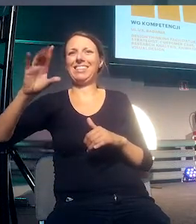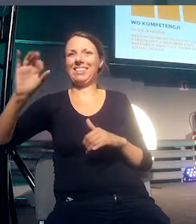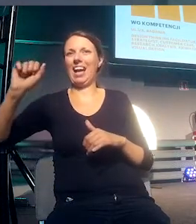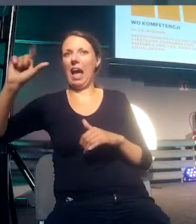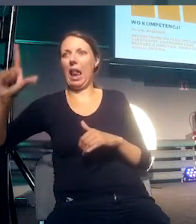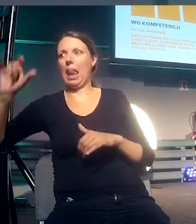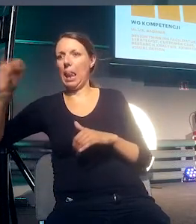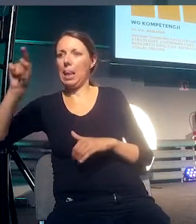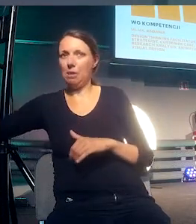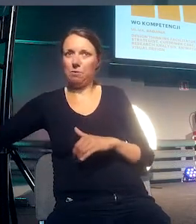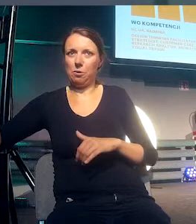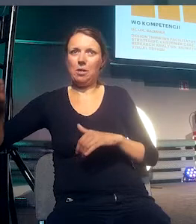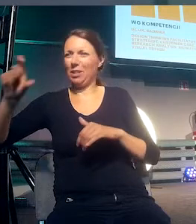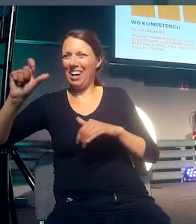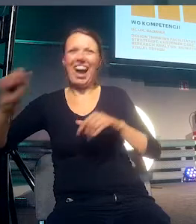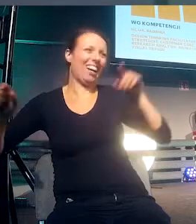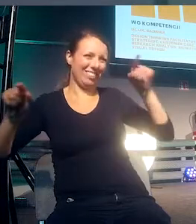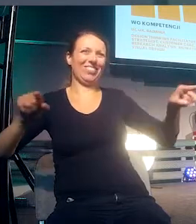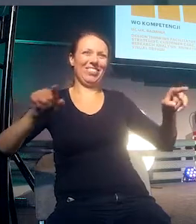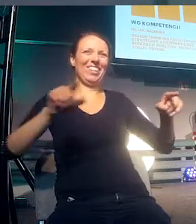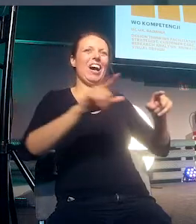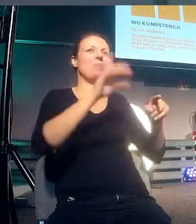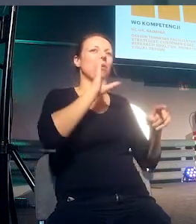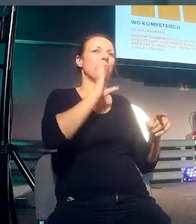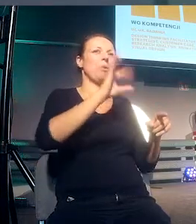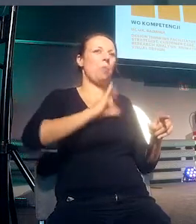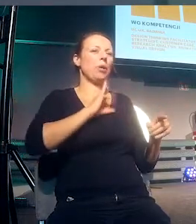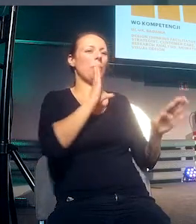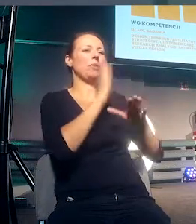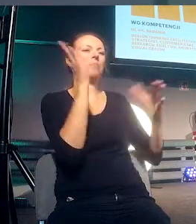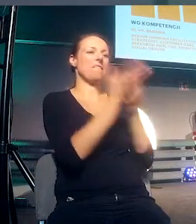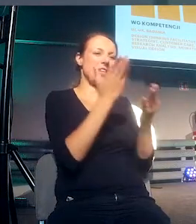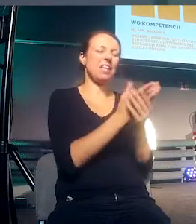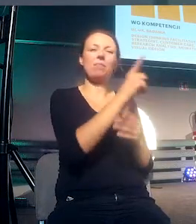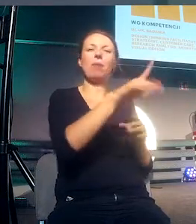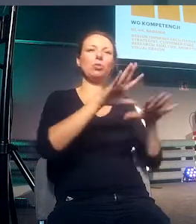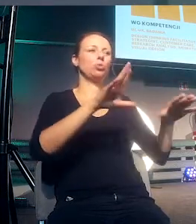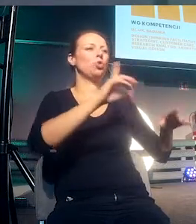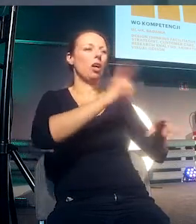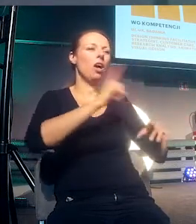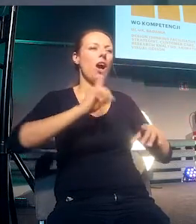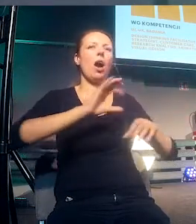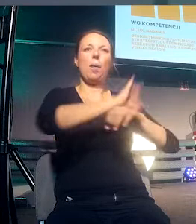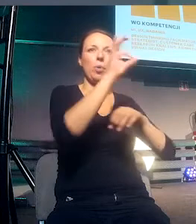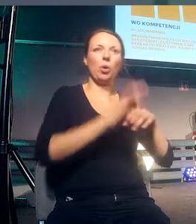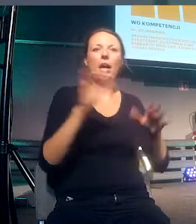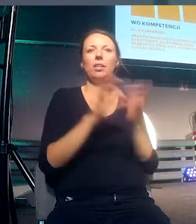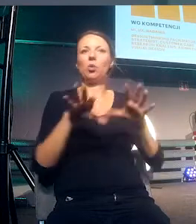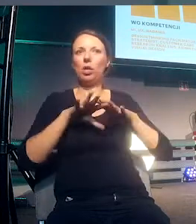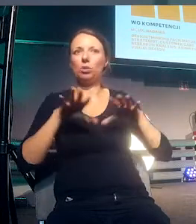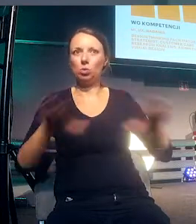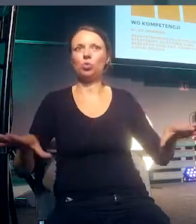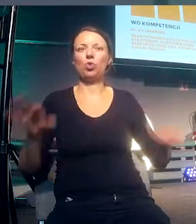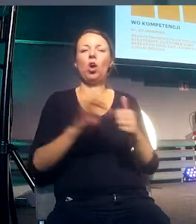korporacji konsultingowej, takiej jak moja, gdzie realizuje się bardzo dużo projektów jeden po drugim, tylko pracowali po stronie